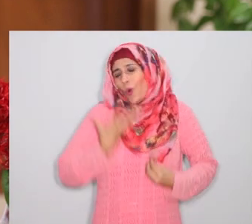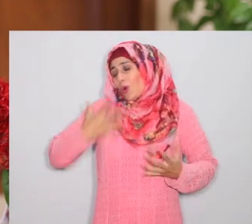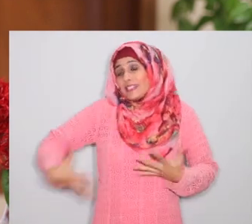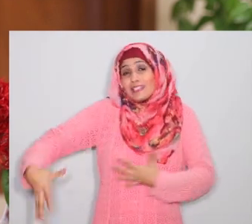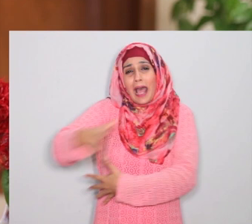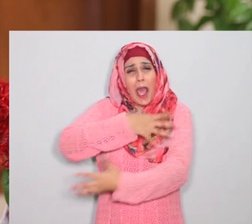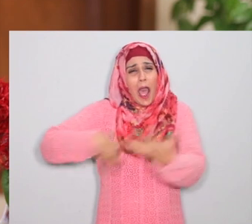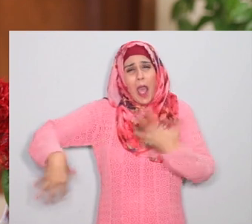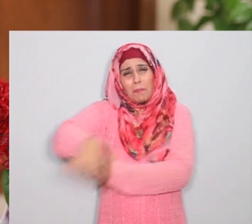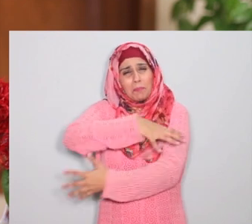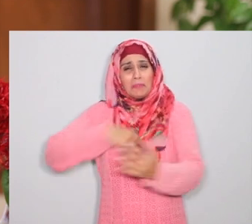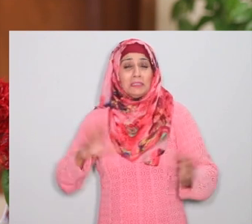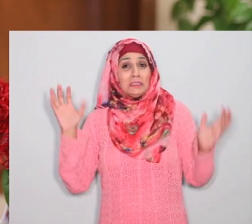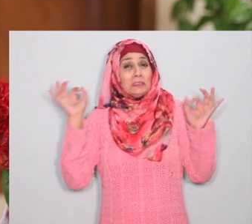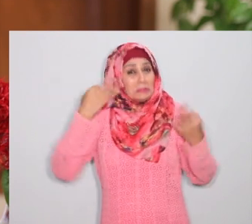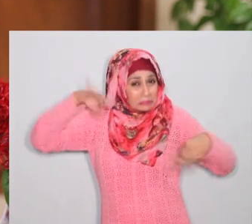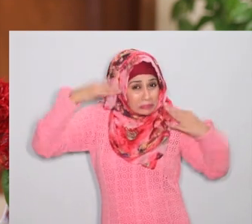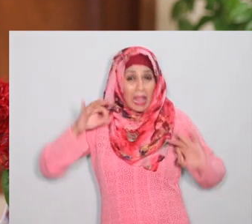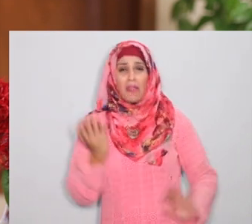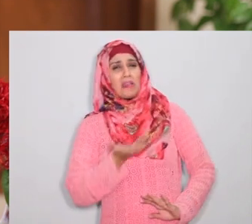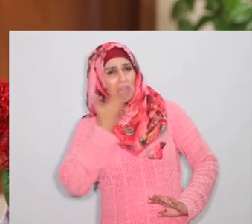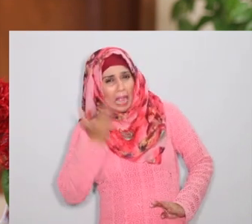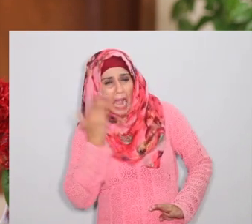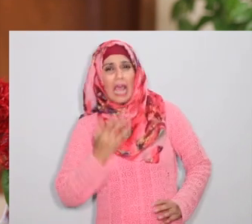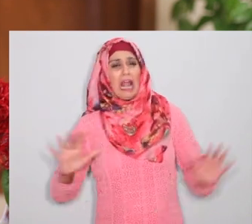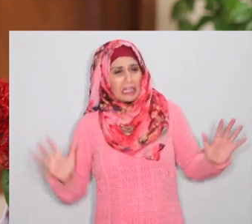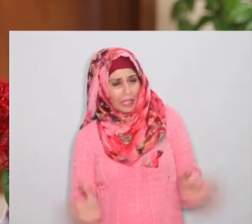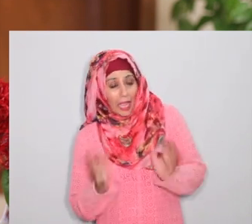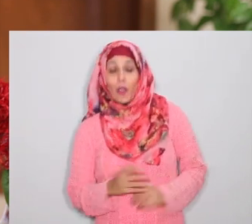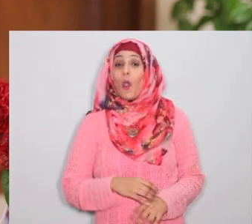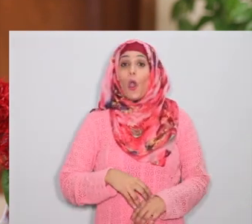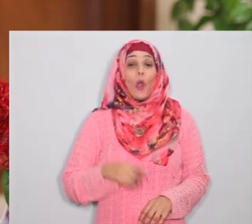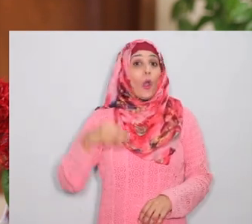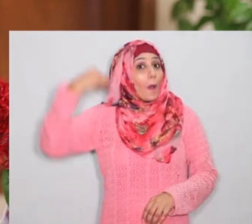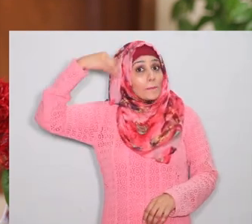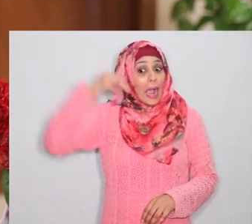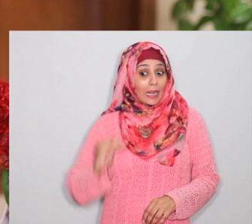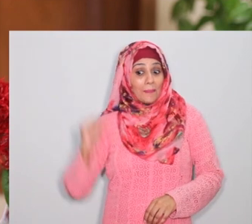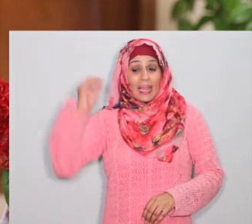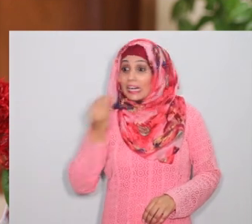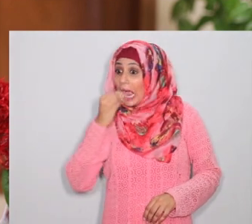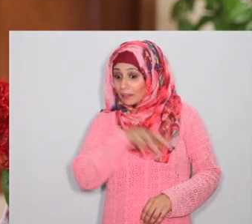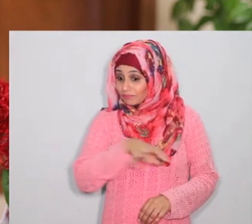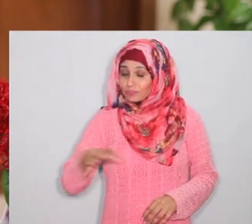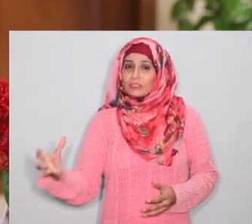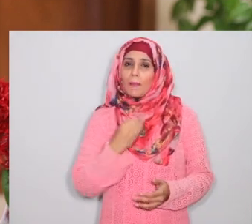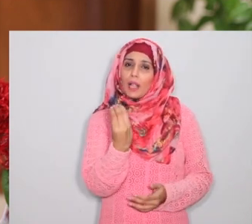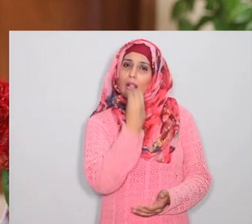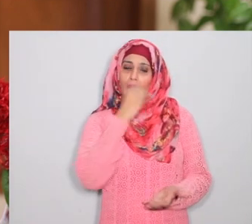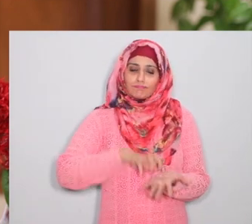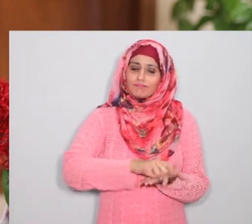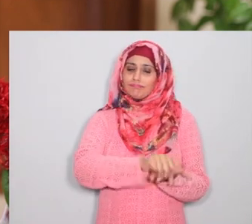बन गया ना आने लगे और बकरी का लाया हुआ खाना खाने पीने लगे सभी को